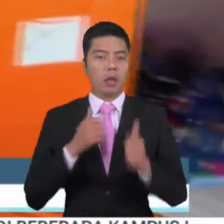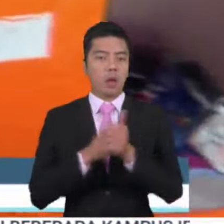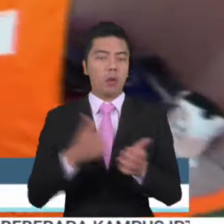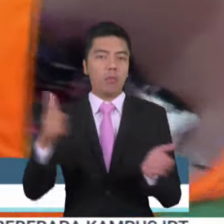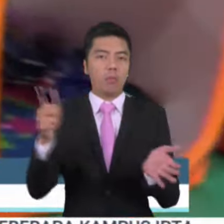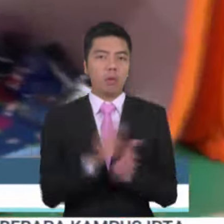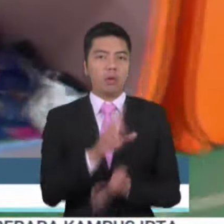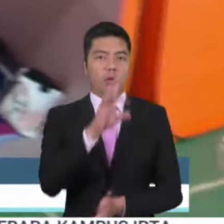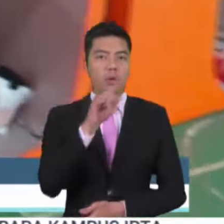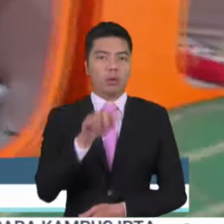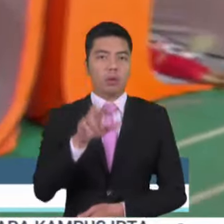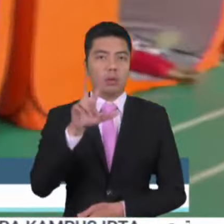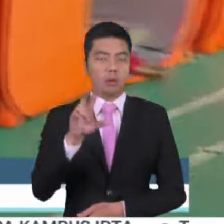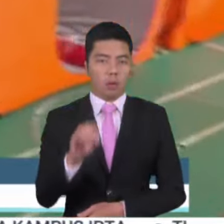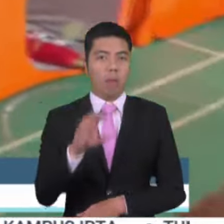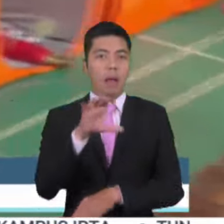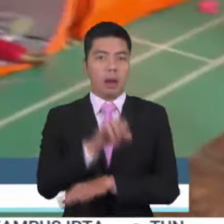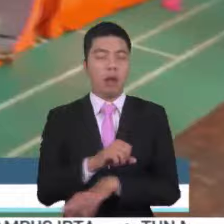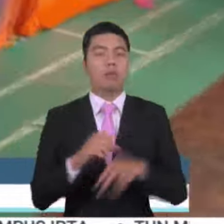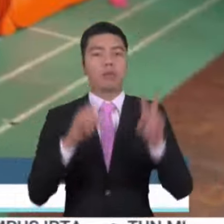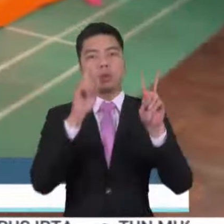Setakat 7.30 malam,